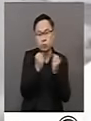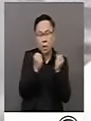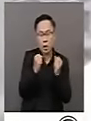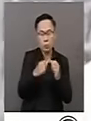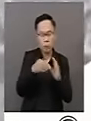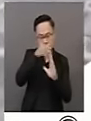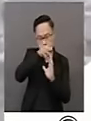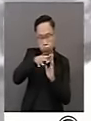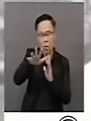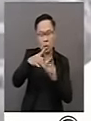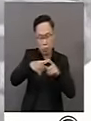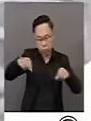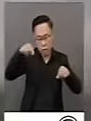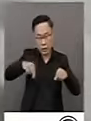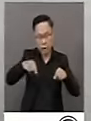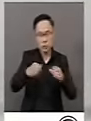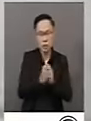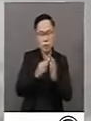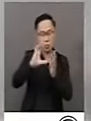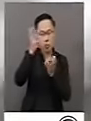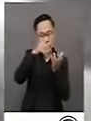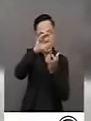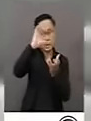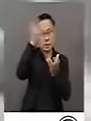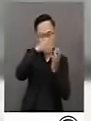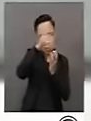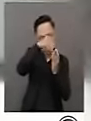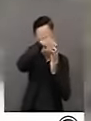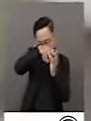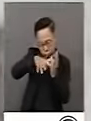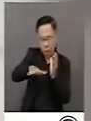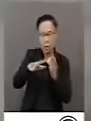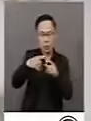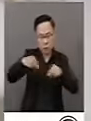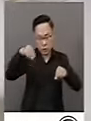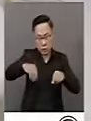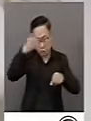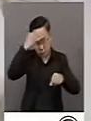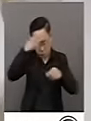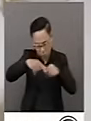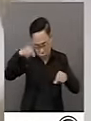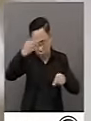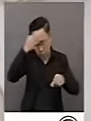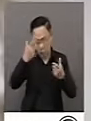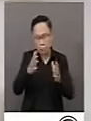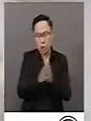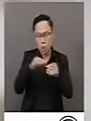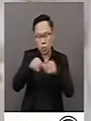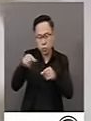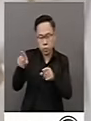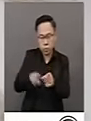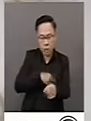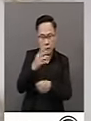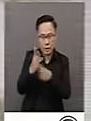ปลาซึ่งจะเป็นคลื่นที่มีกำลังแรงที่สุดจากขั้วโลกเหนือนะครับแผ่ลงมาปกคลุมพื้นที่ประเทศญี่ปุ่นแล้วในวันนี้และจะอยู่ไปอีกประมาณ 1